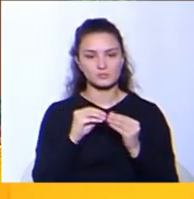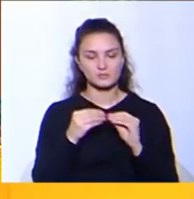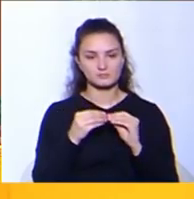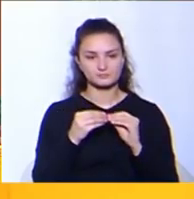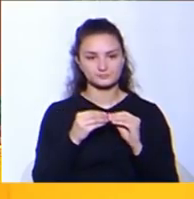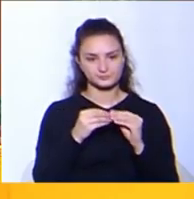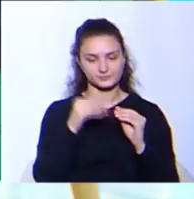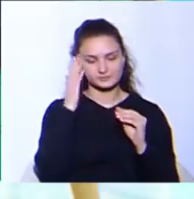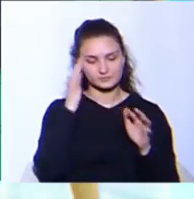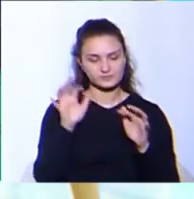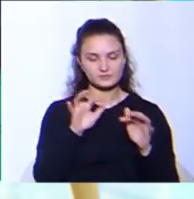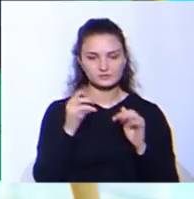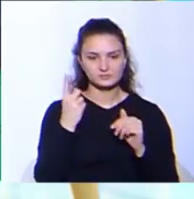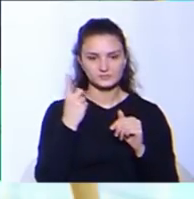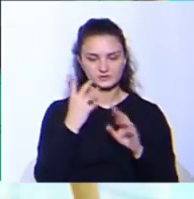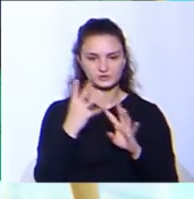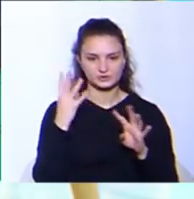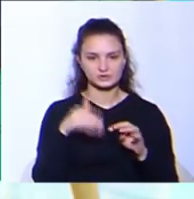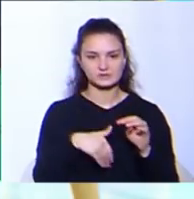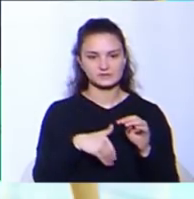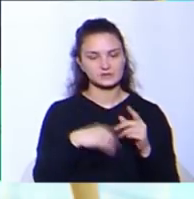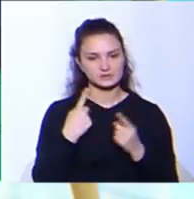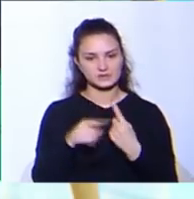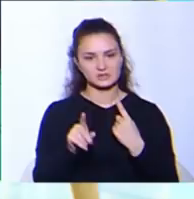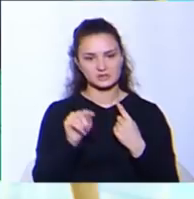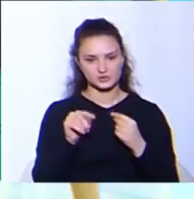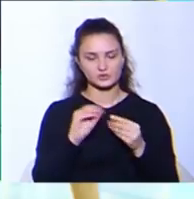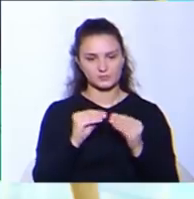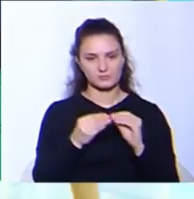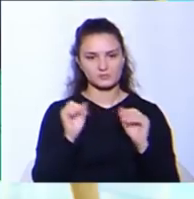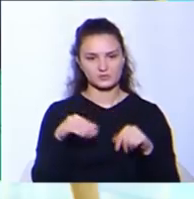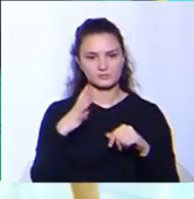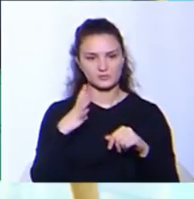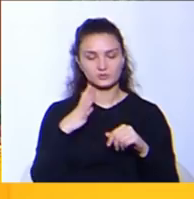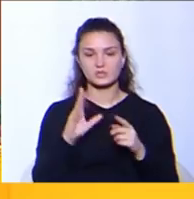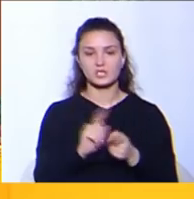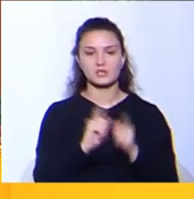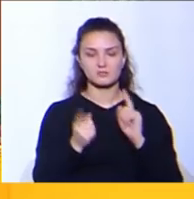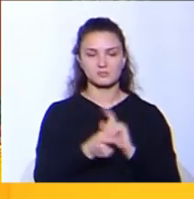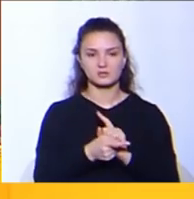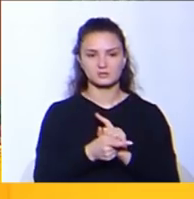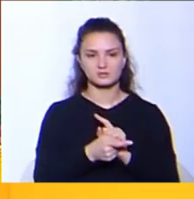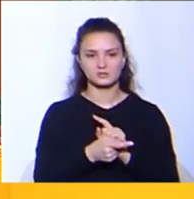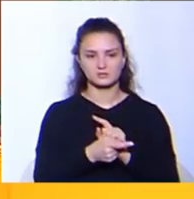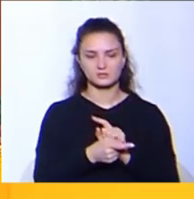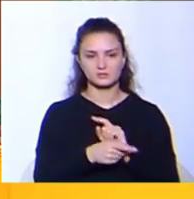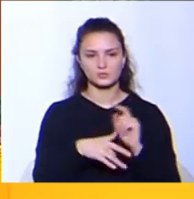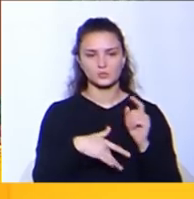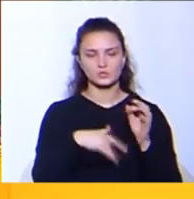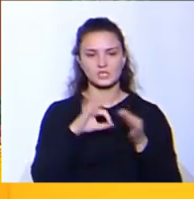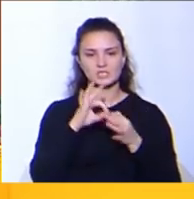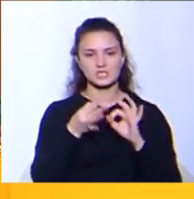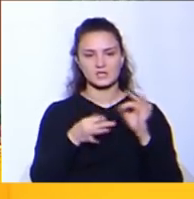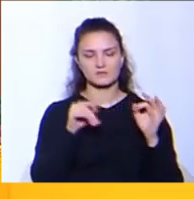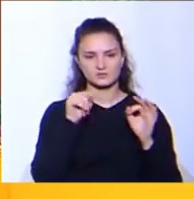სისტემას თავის ტვინს პირველ რიგში და ცალკე ღვიძლს დაადგეს ჯაფა და სერიოზული პრობლემები შეექმნას, არამედ ლორწოვანი კუჭნაწლავის